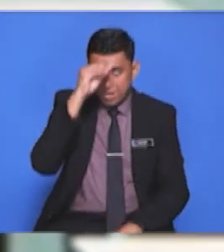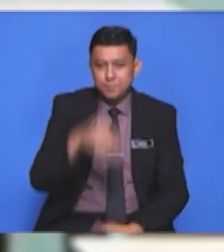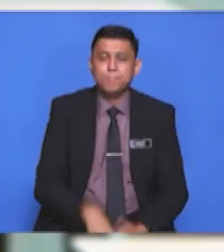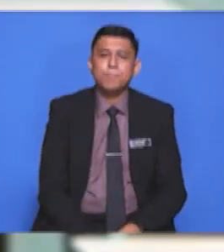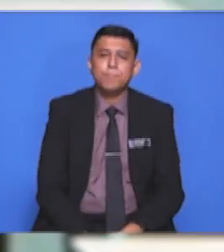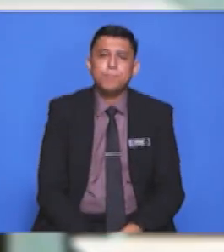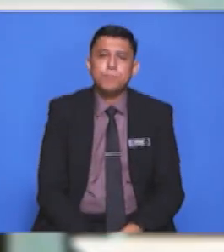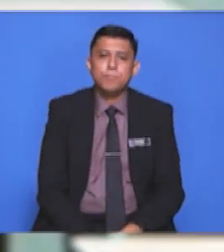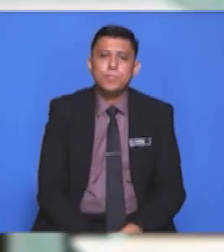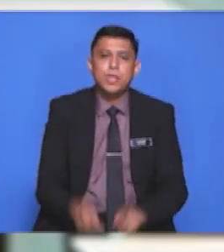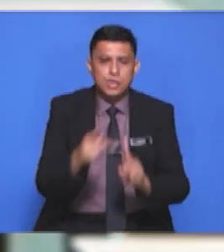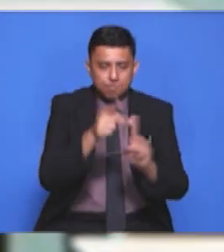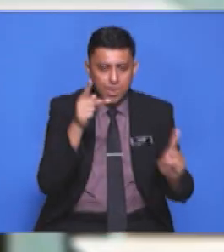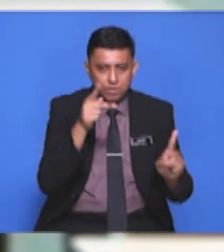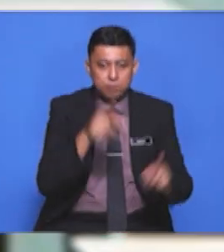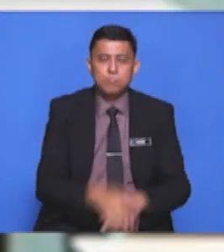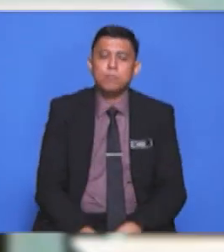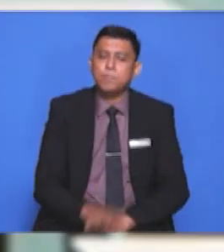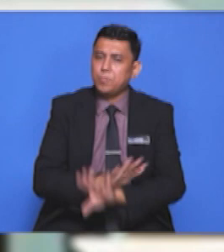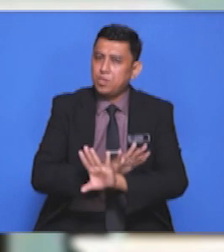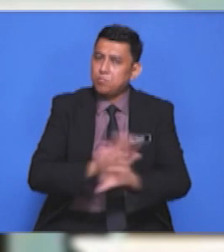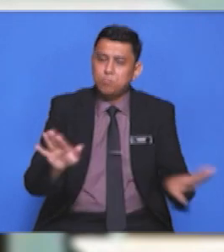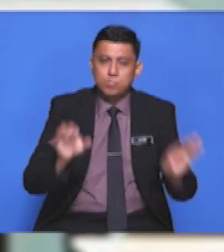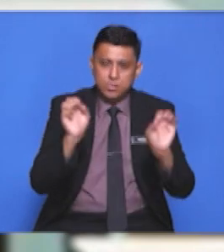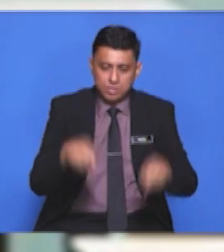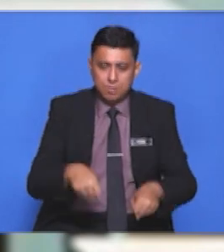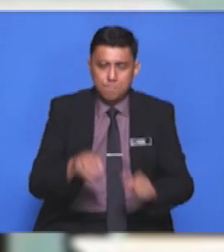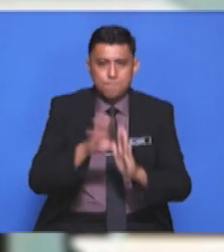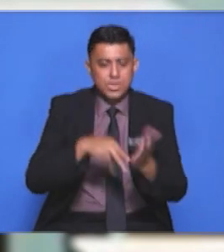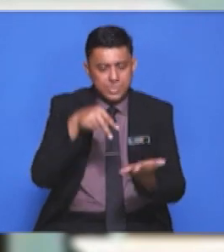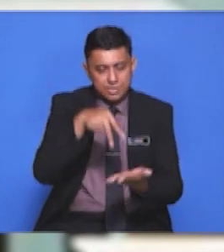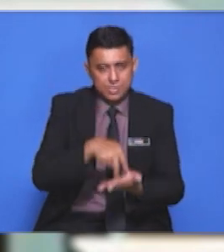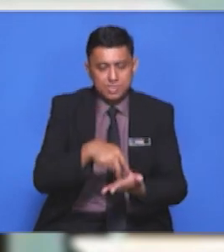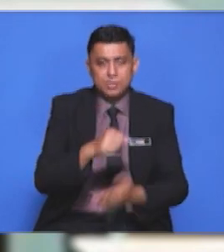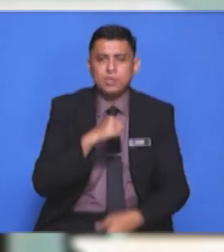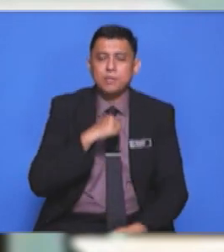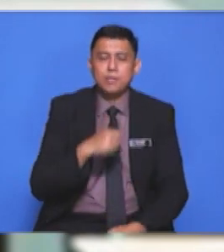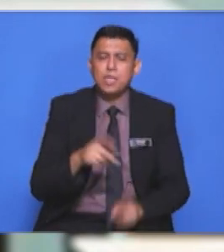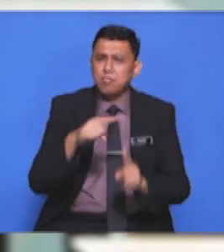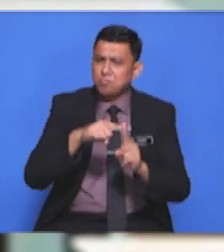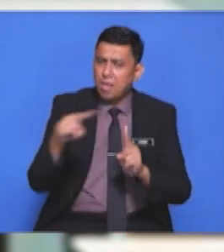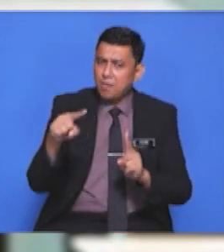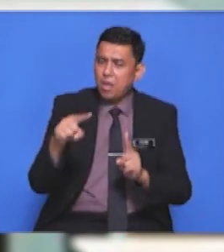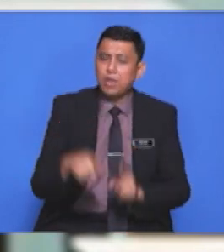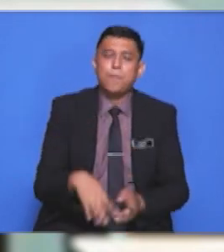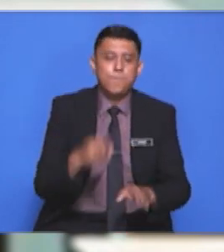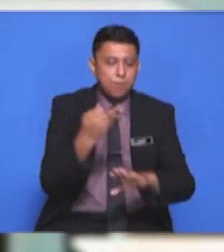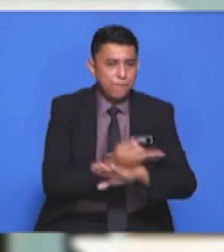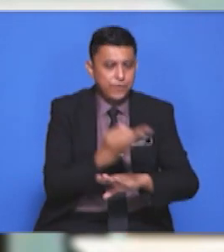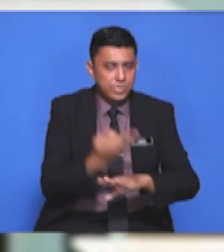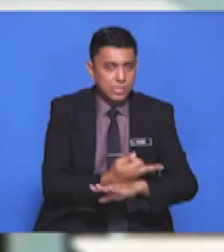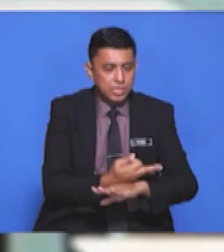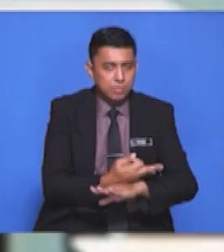perkataan daripada tidak boleh berdiri sendiri tetapi berfungsi